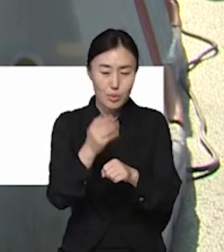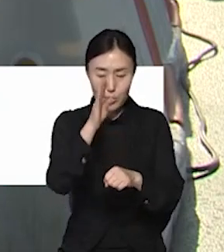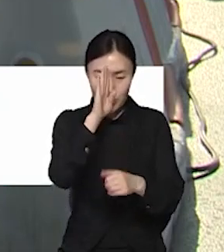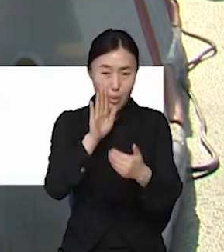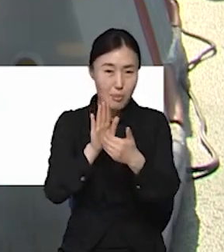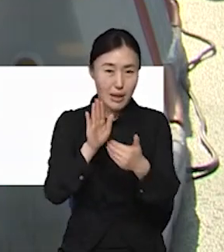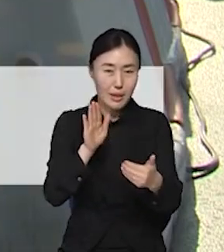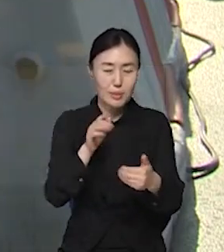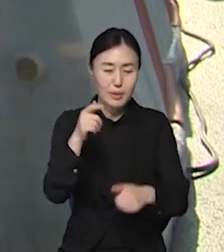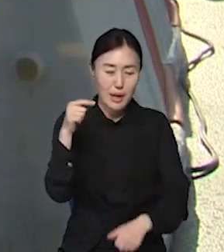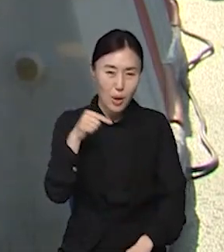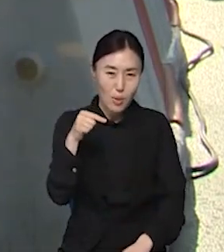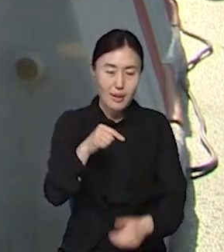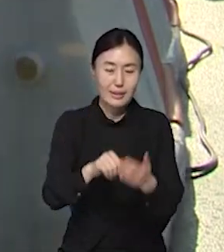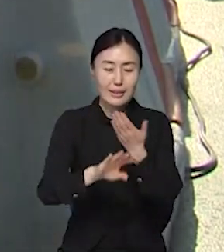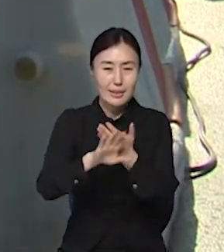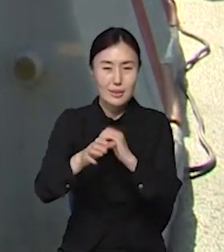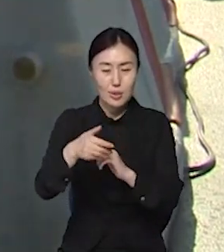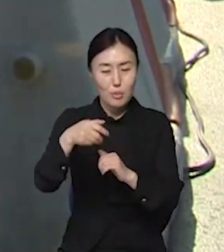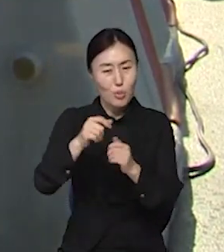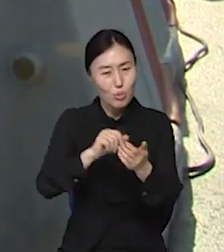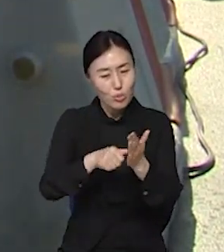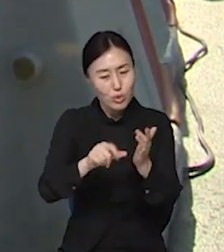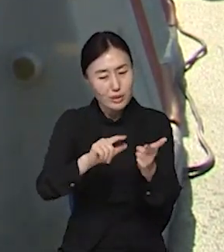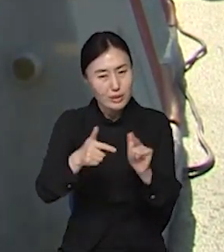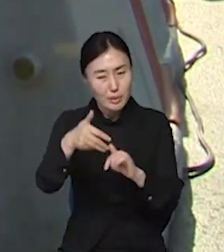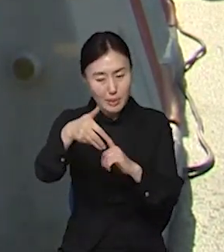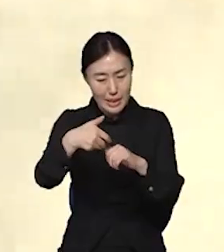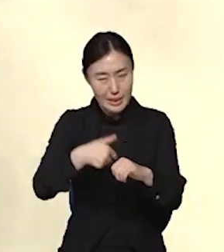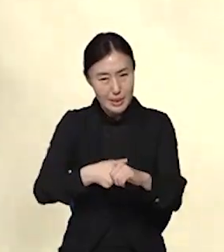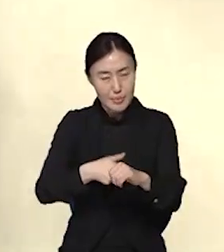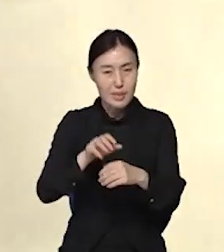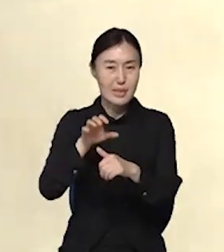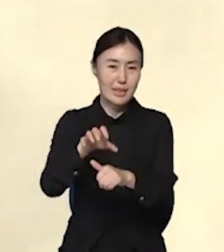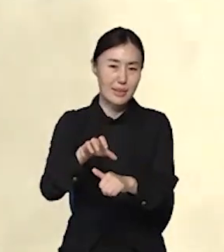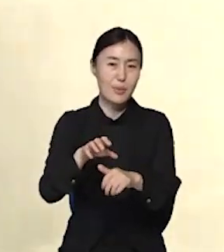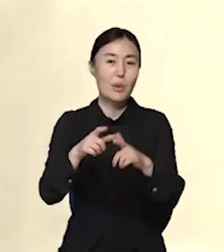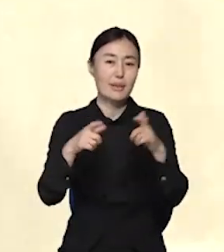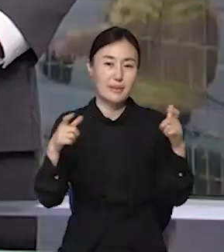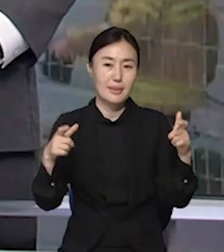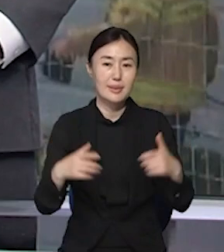방역을 강화하고 타지역의 우재류 가축 반입 제한을 확대했습니다.